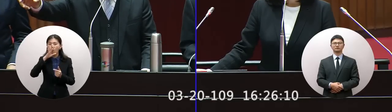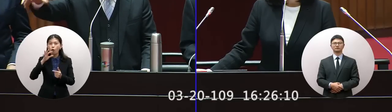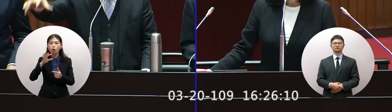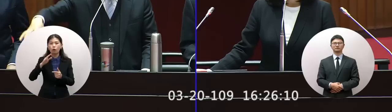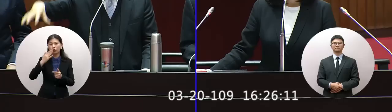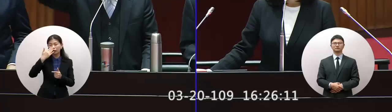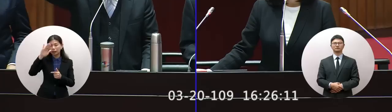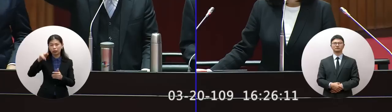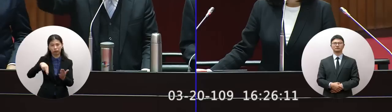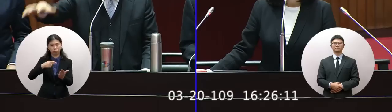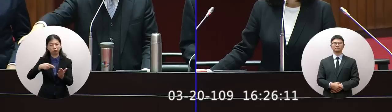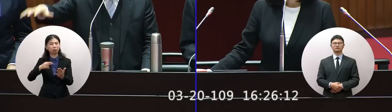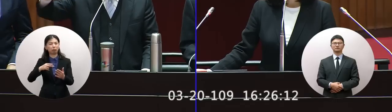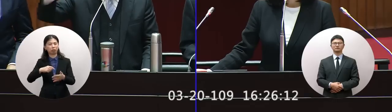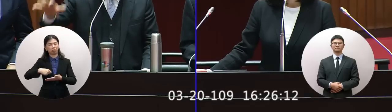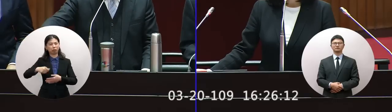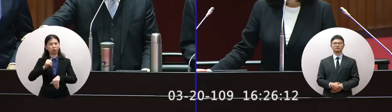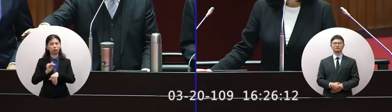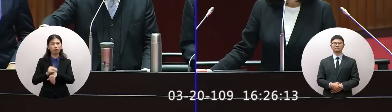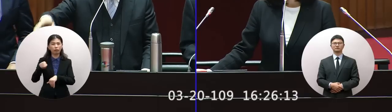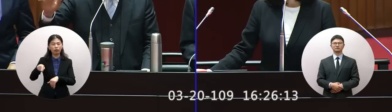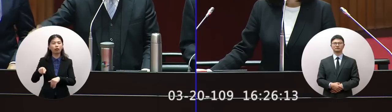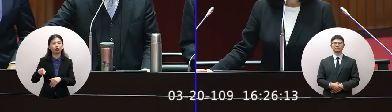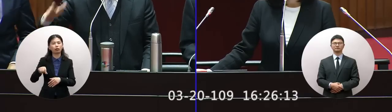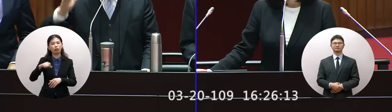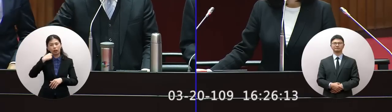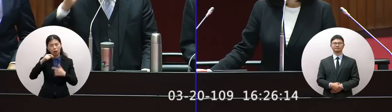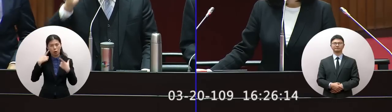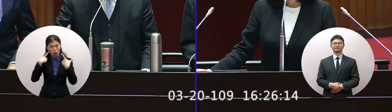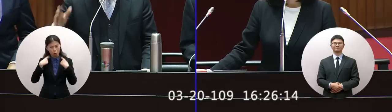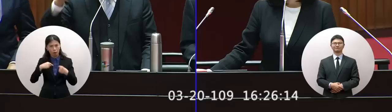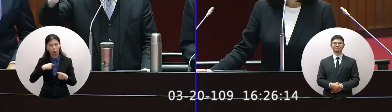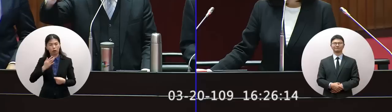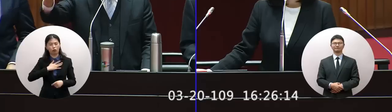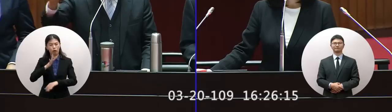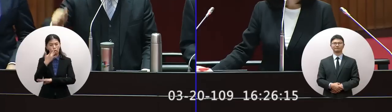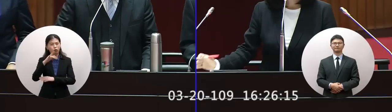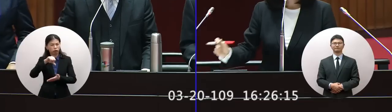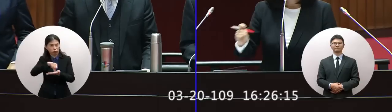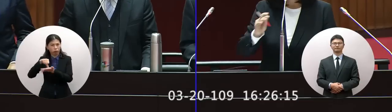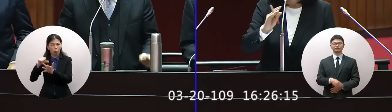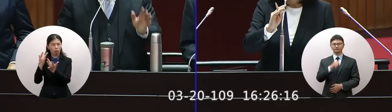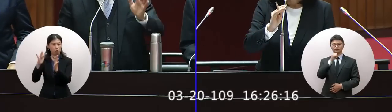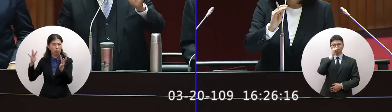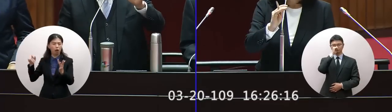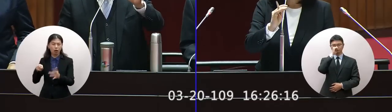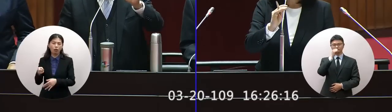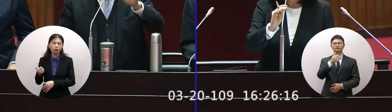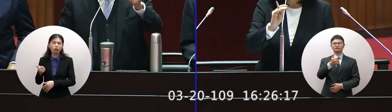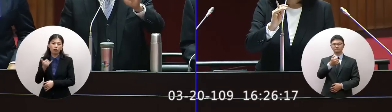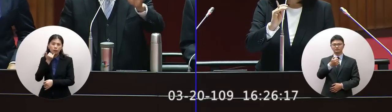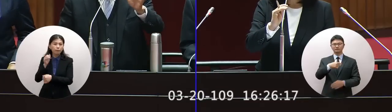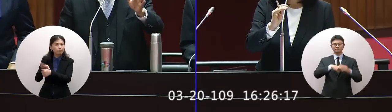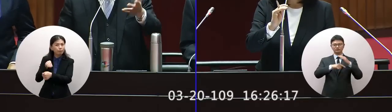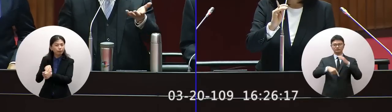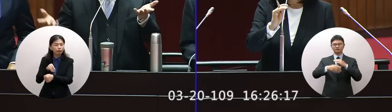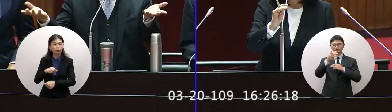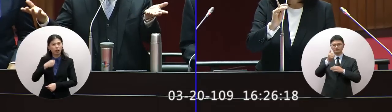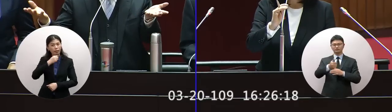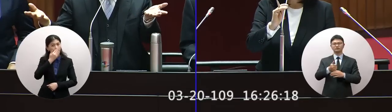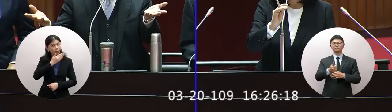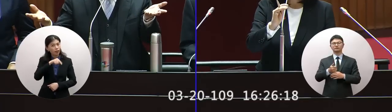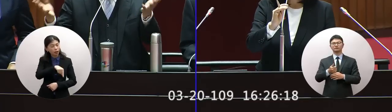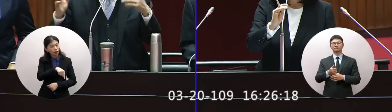在彰化种树种的台湾原生种，将来要永续的森林等等。 谢谢院长。 不是台糖这